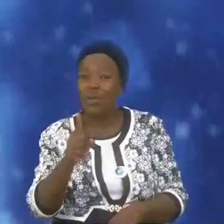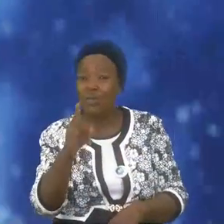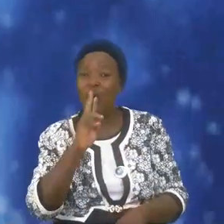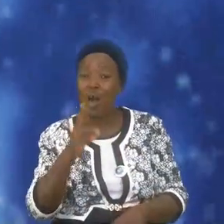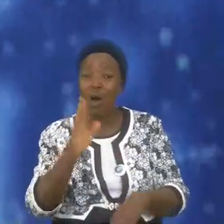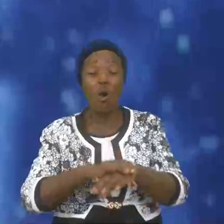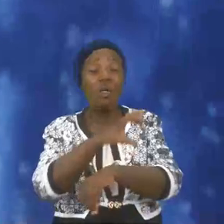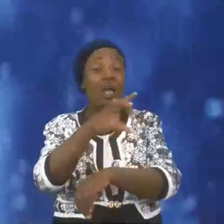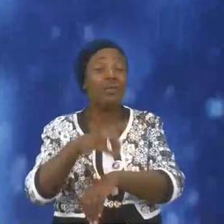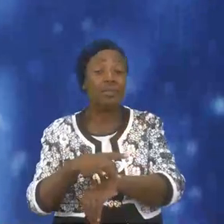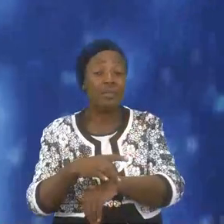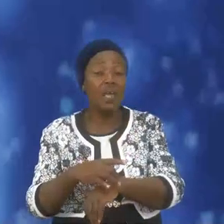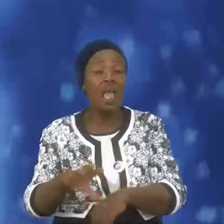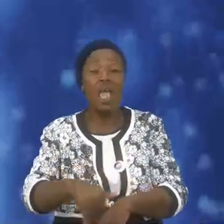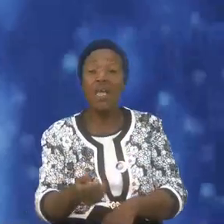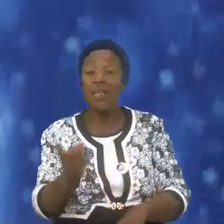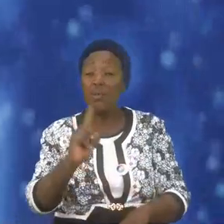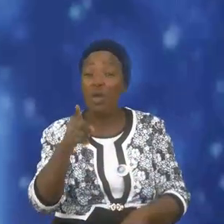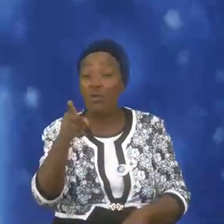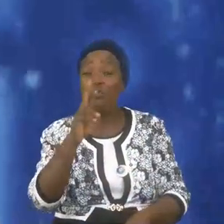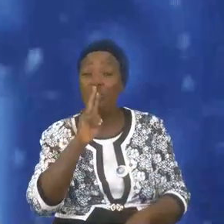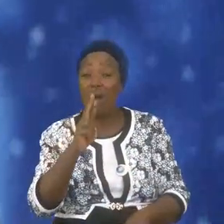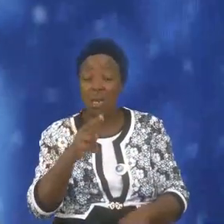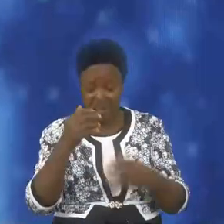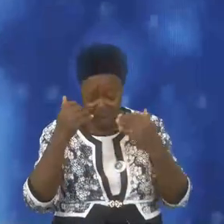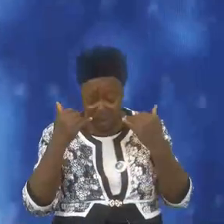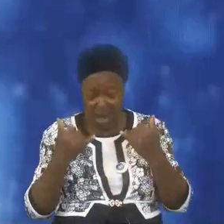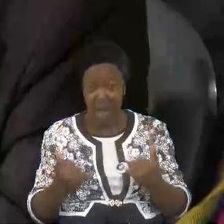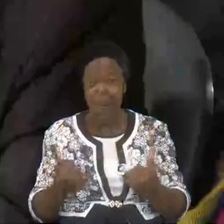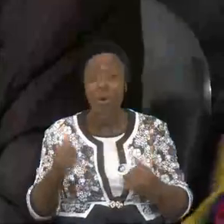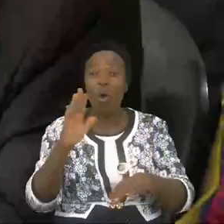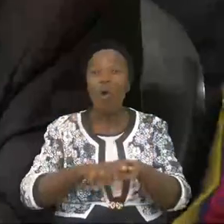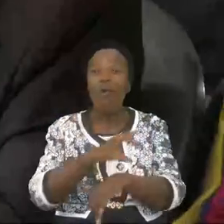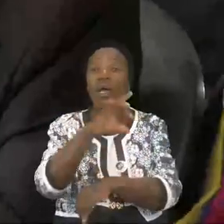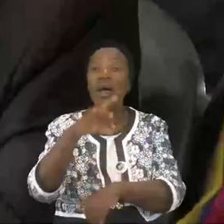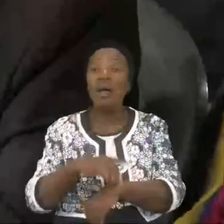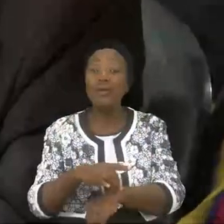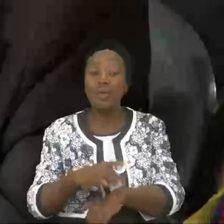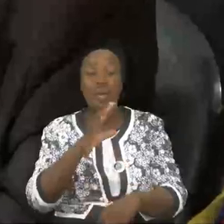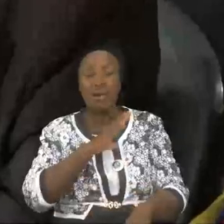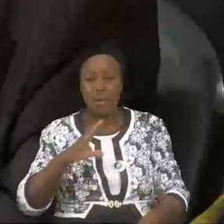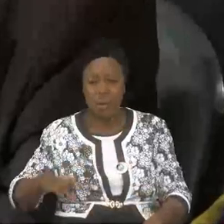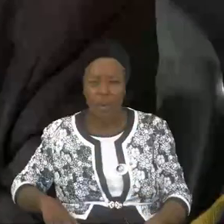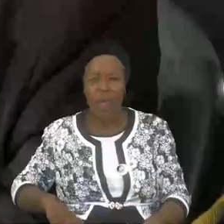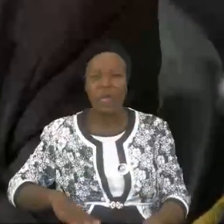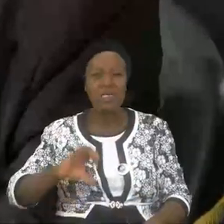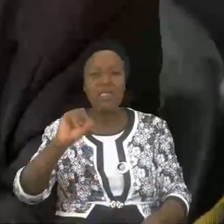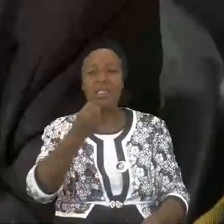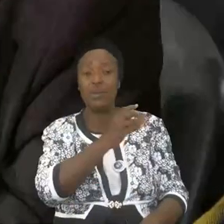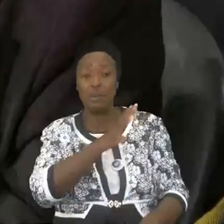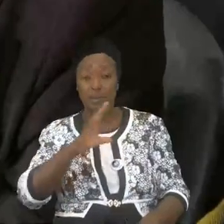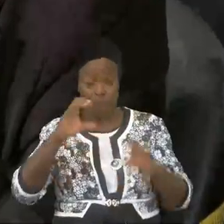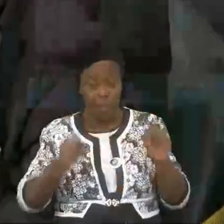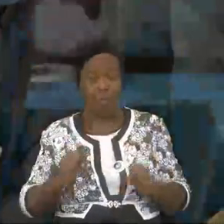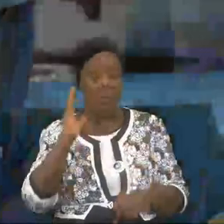vas, sur la terre. Partout tu es, maintenant même sur la terre. La puissance de Christ